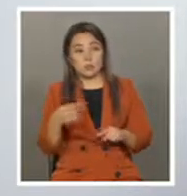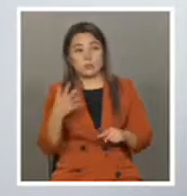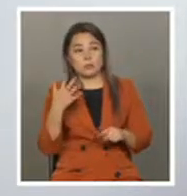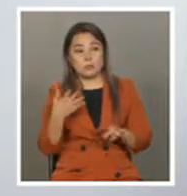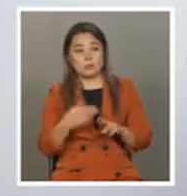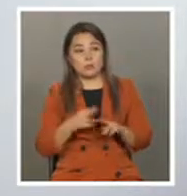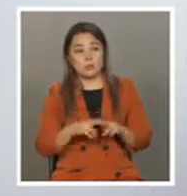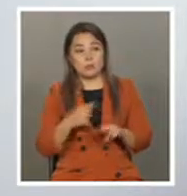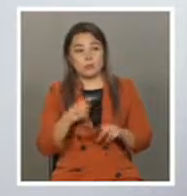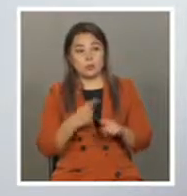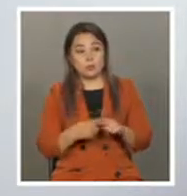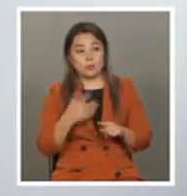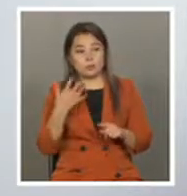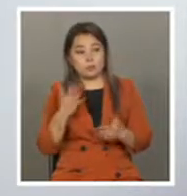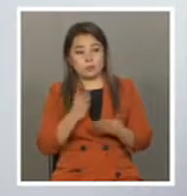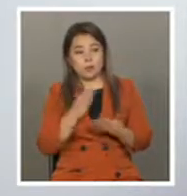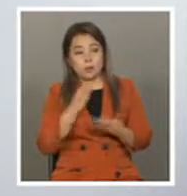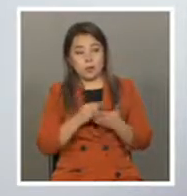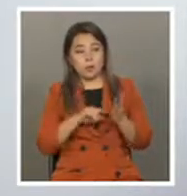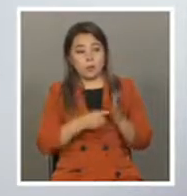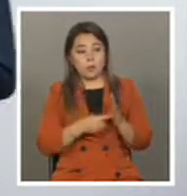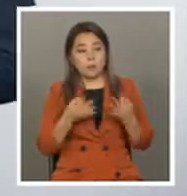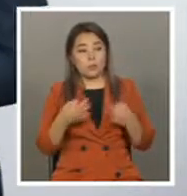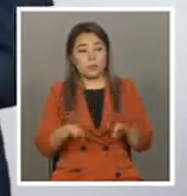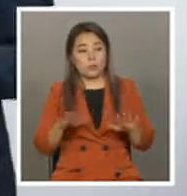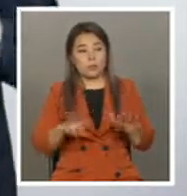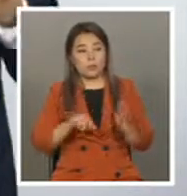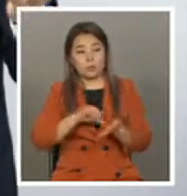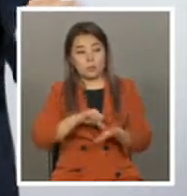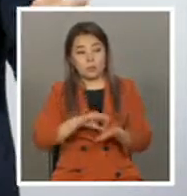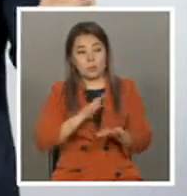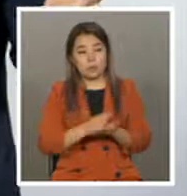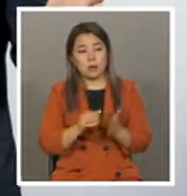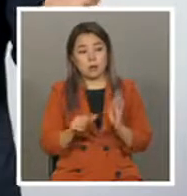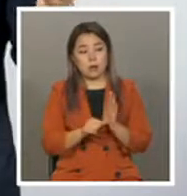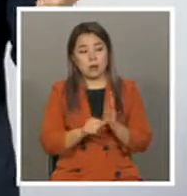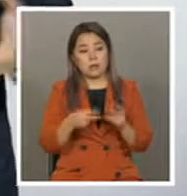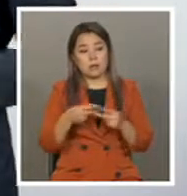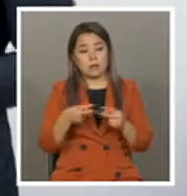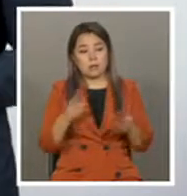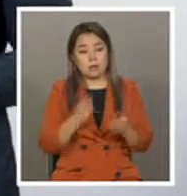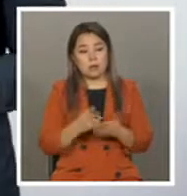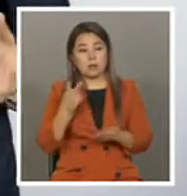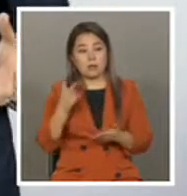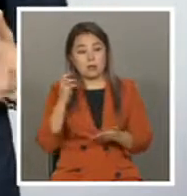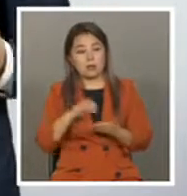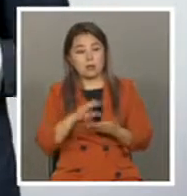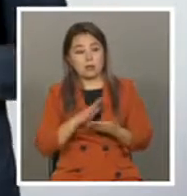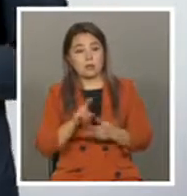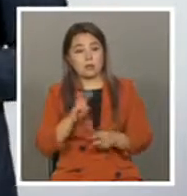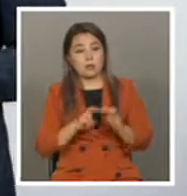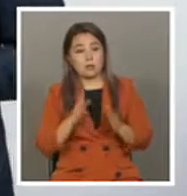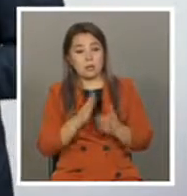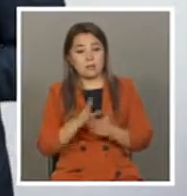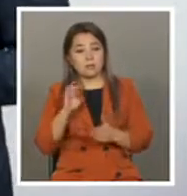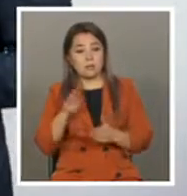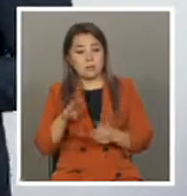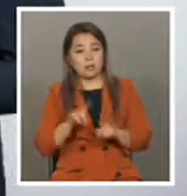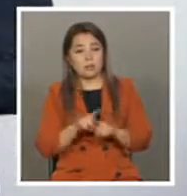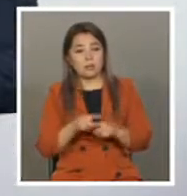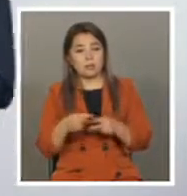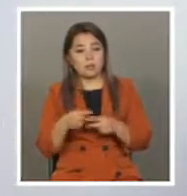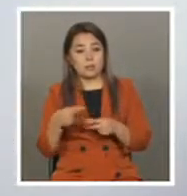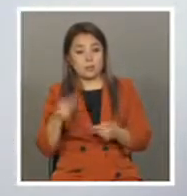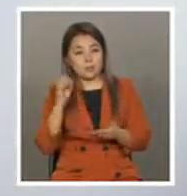плюс 5-ке тең, ал көбейтіндісі бос мүше 6-ға тең. Олай болса, біз екі санды іздестіреміз. ВИЕ теоремасына кері терім